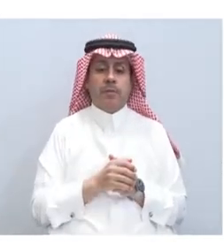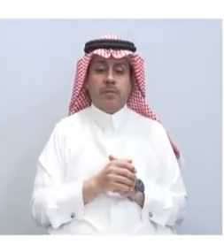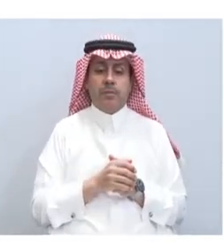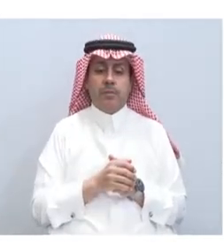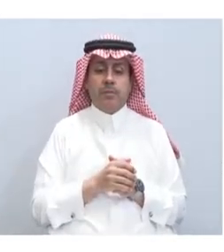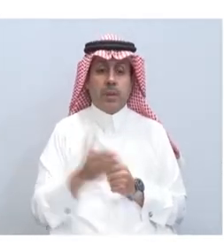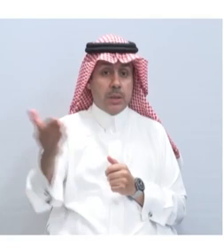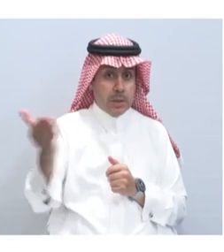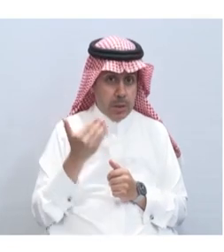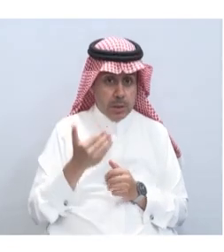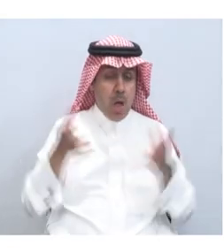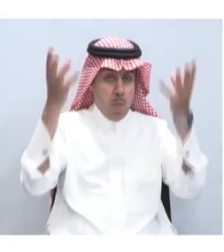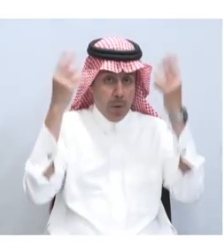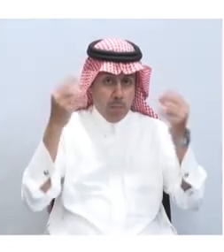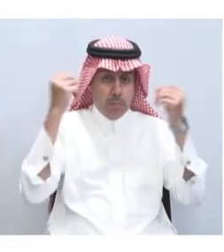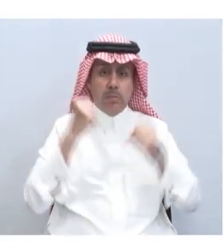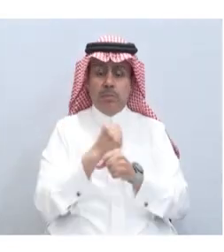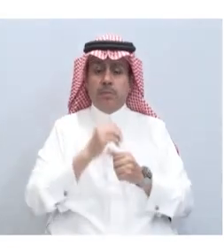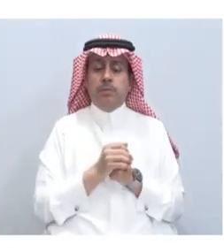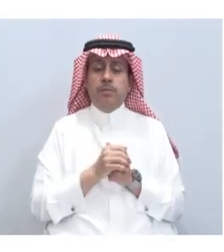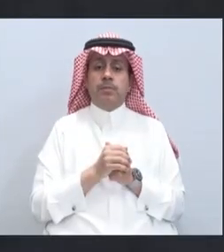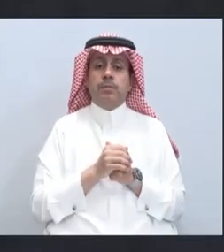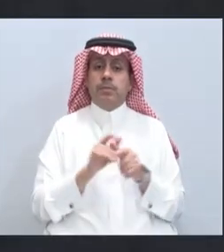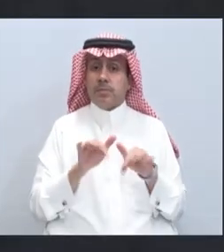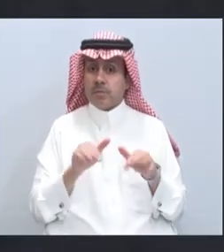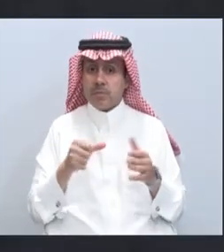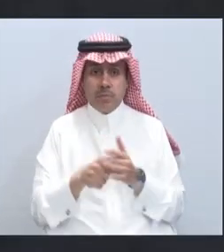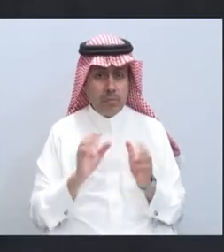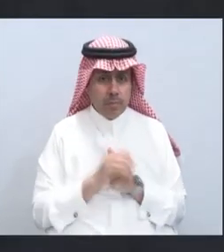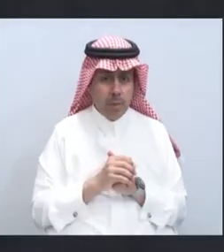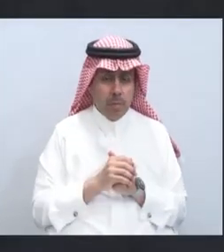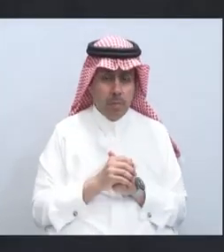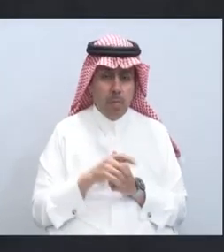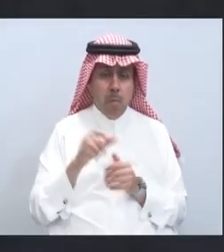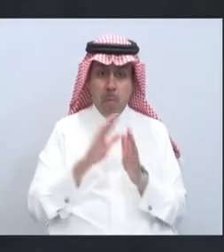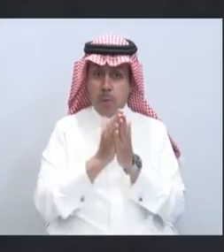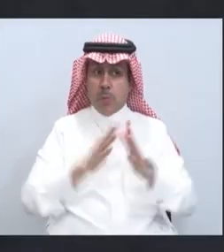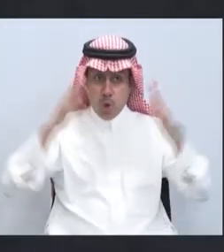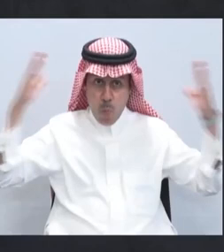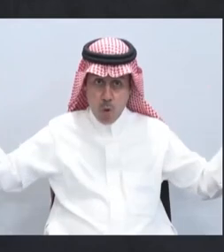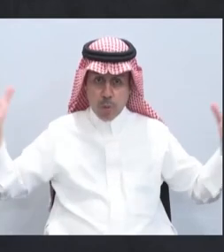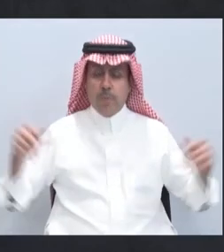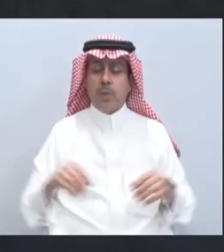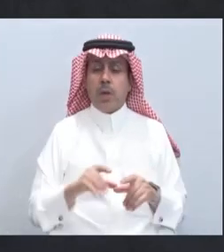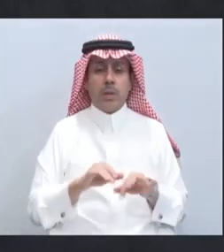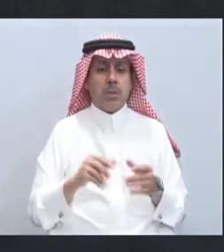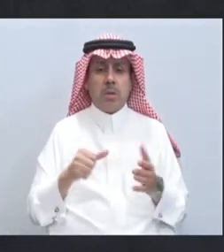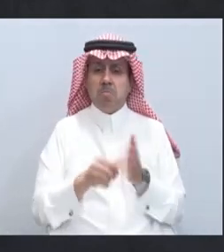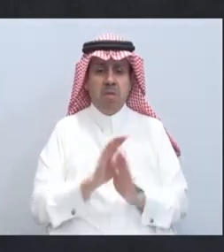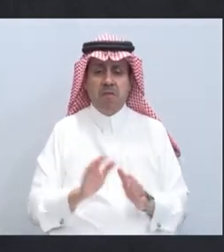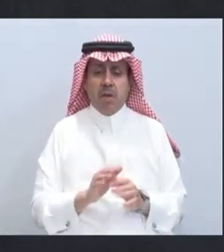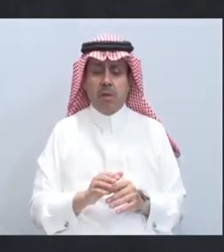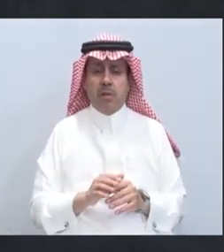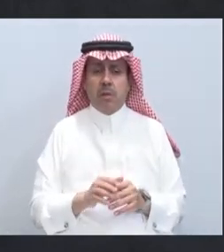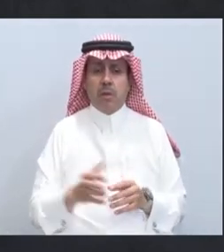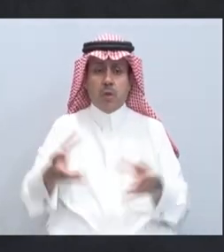استرجاع المعلومات يعني تخيل بدون مراكز المعلومات ومكتبات بدون استخدام هذه